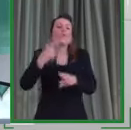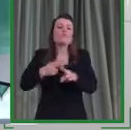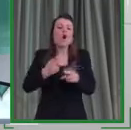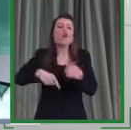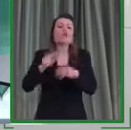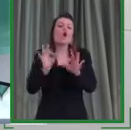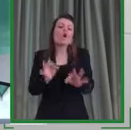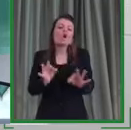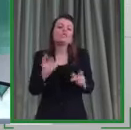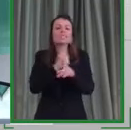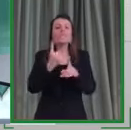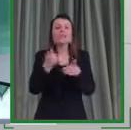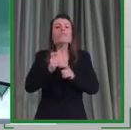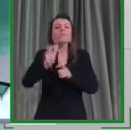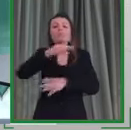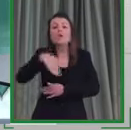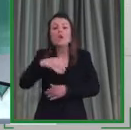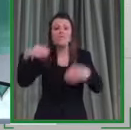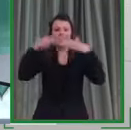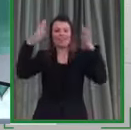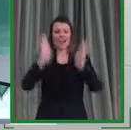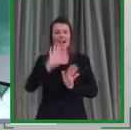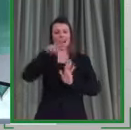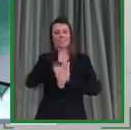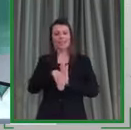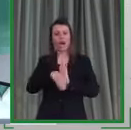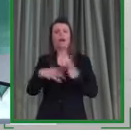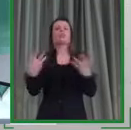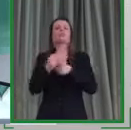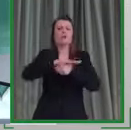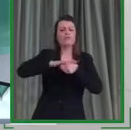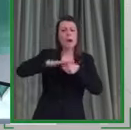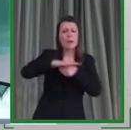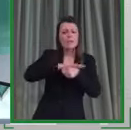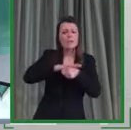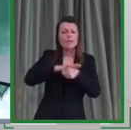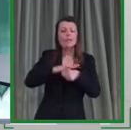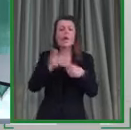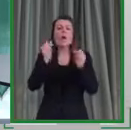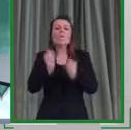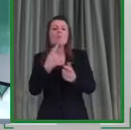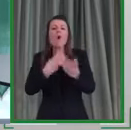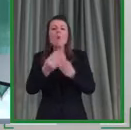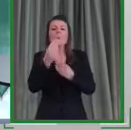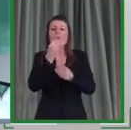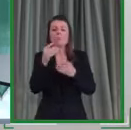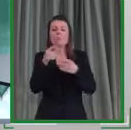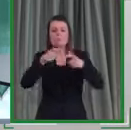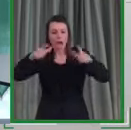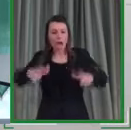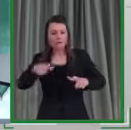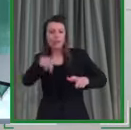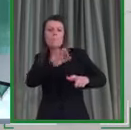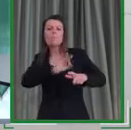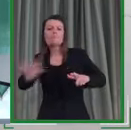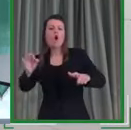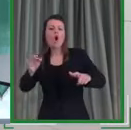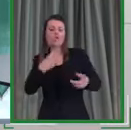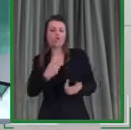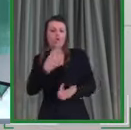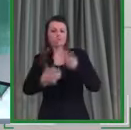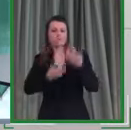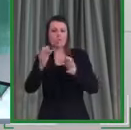la nostra famiglia o un buon pranzo fatto cucinato in casa come magari non facevamo da tempo ma assolutamente